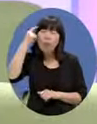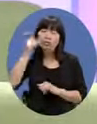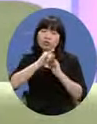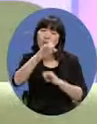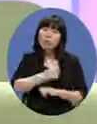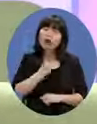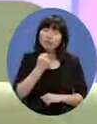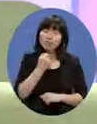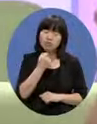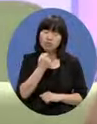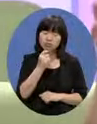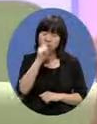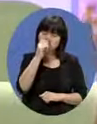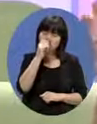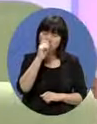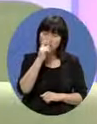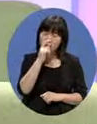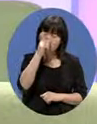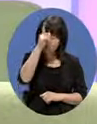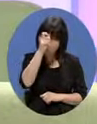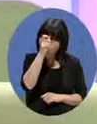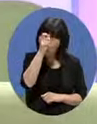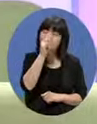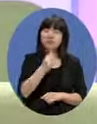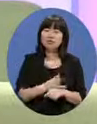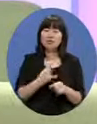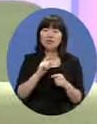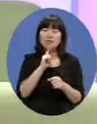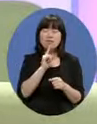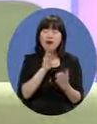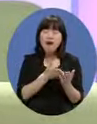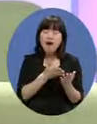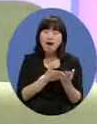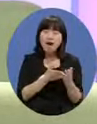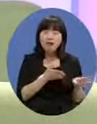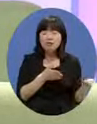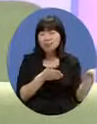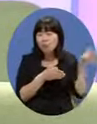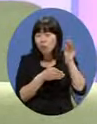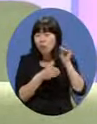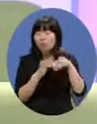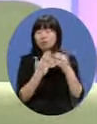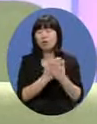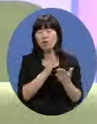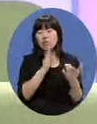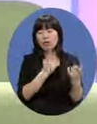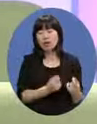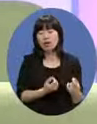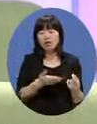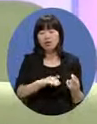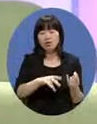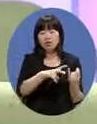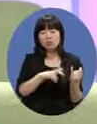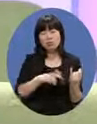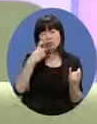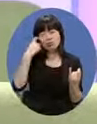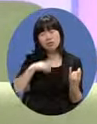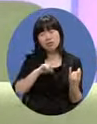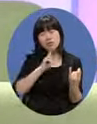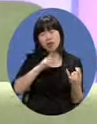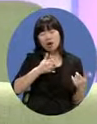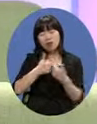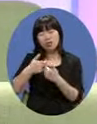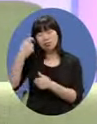하냐면서 꼬리는 그렇지. 예, 그러니까 들어보면 다 맞는 말인 것 같은데 그때는 애가 너무 미운 거예요. 그게 다